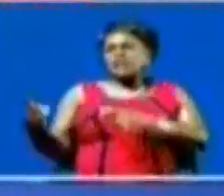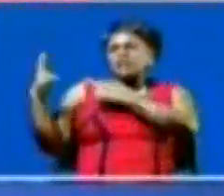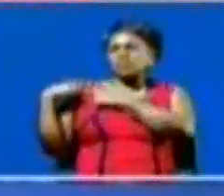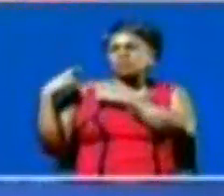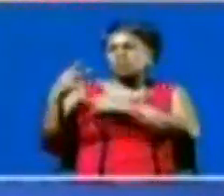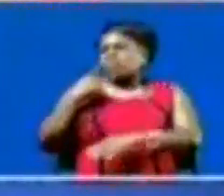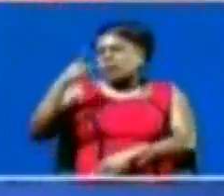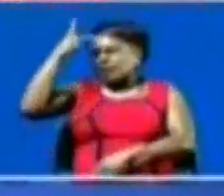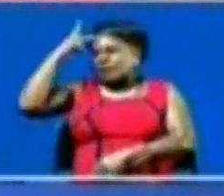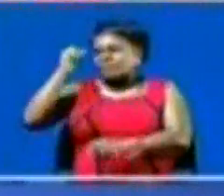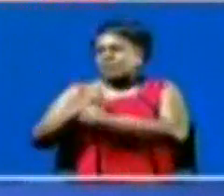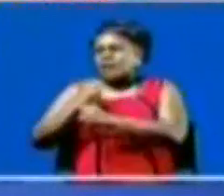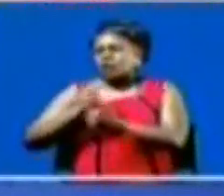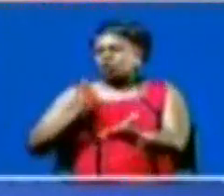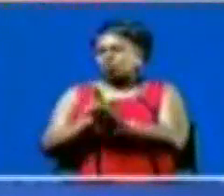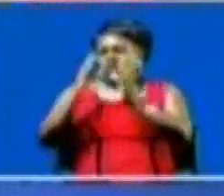wazazi kuhakikisha kwamba